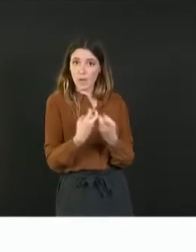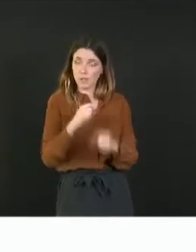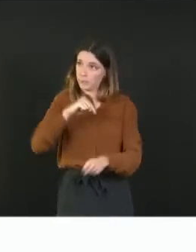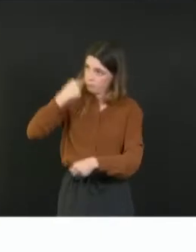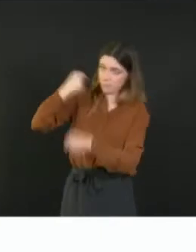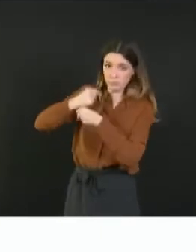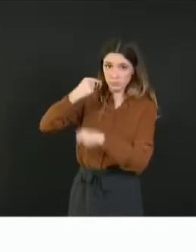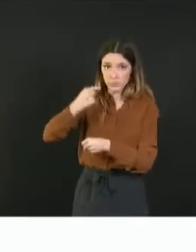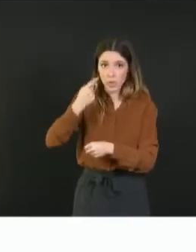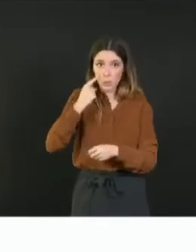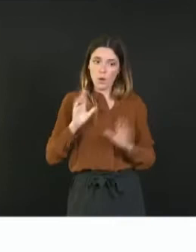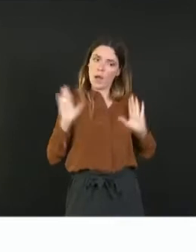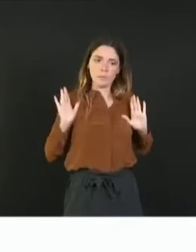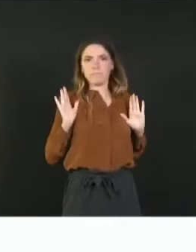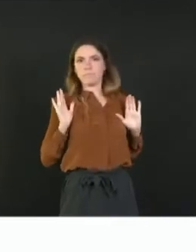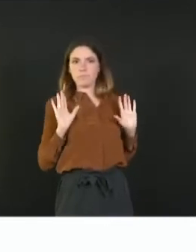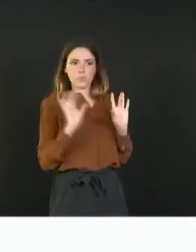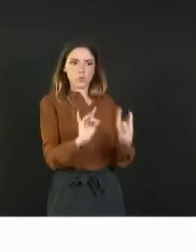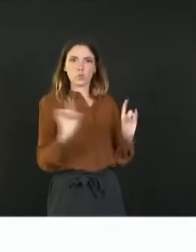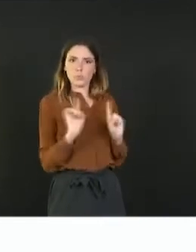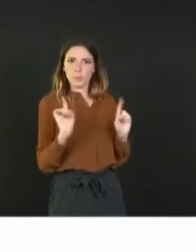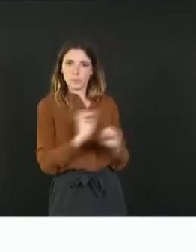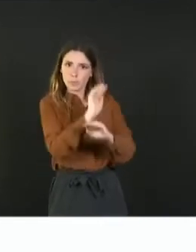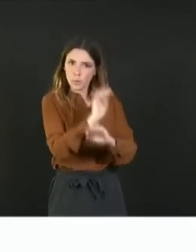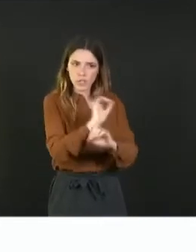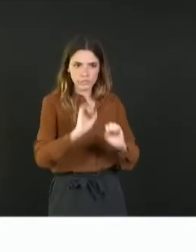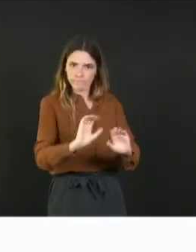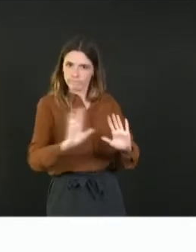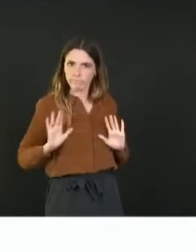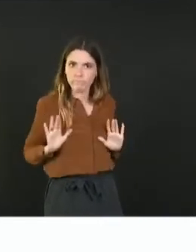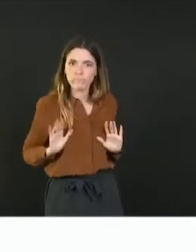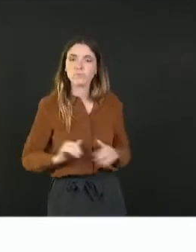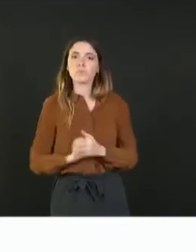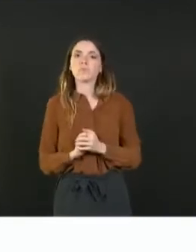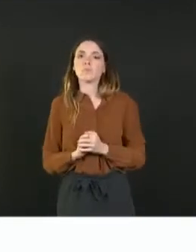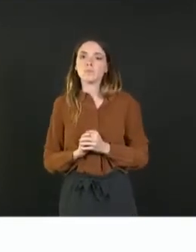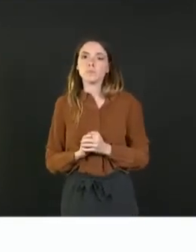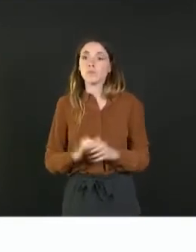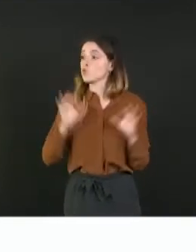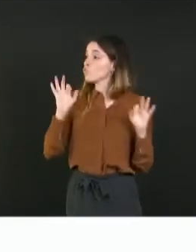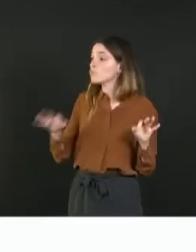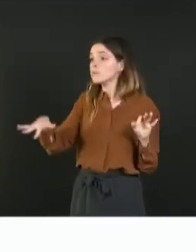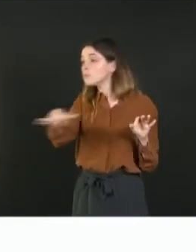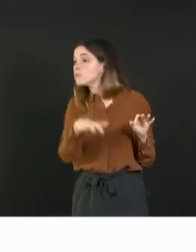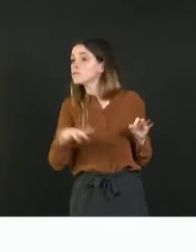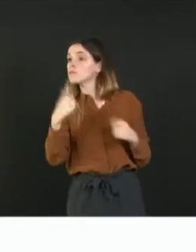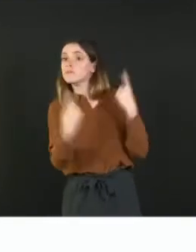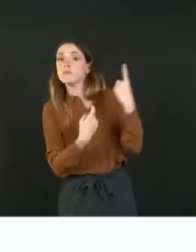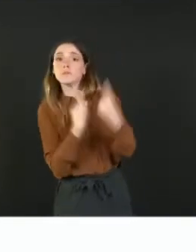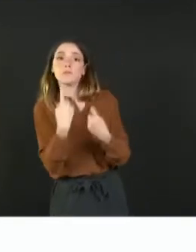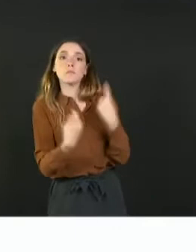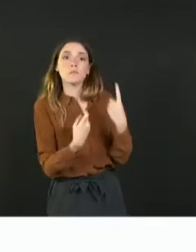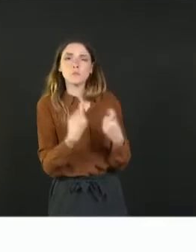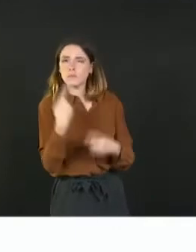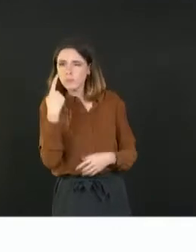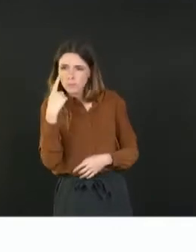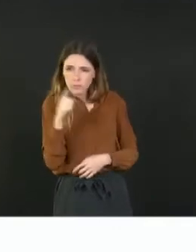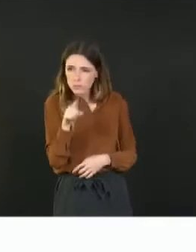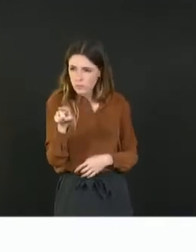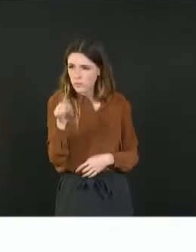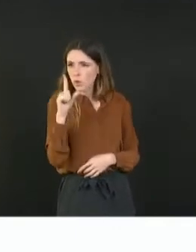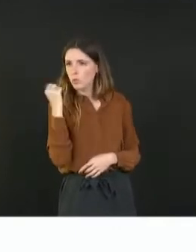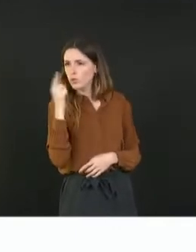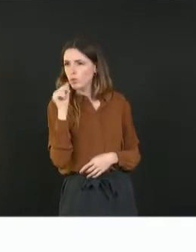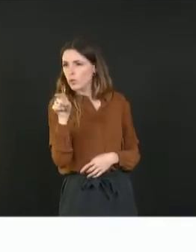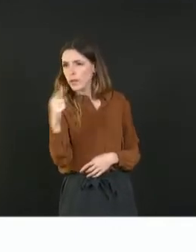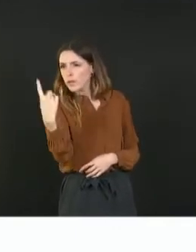pour protéger ce type d'espace et les sanctuariser. Alors n'hésitez pas à vous signaler. Alors une question,